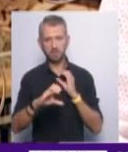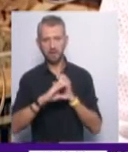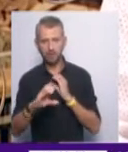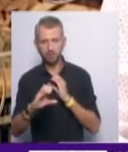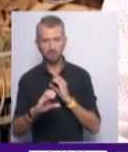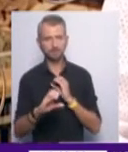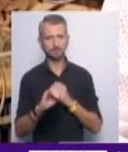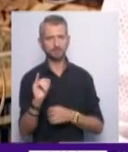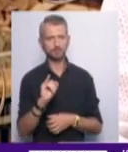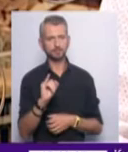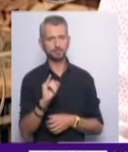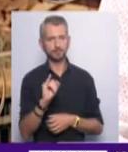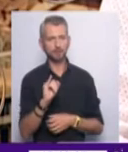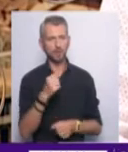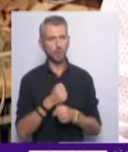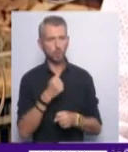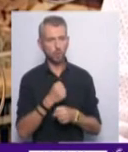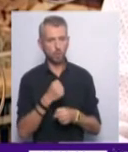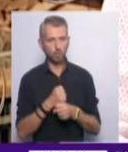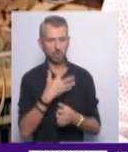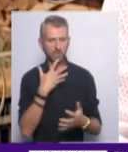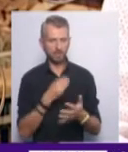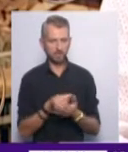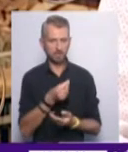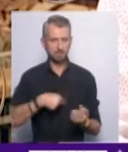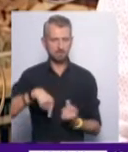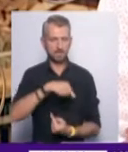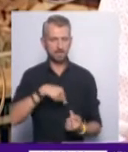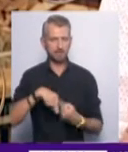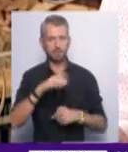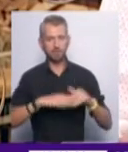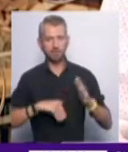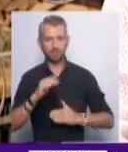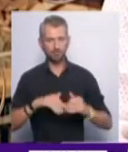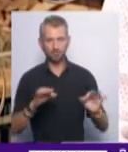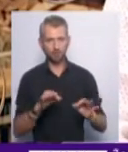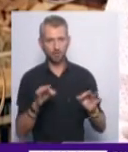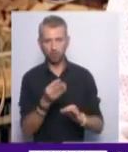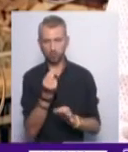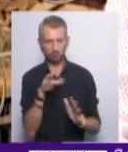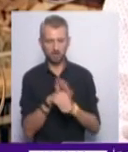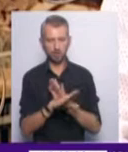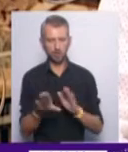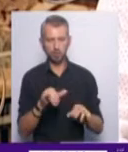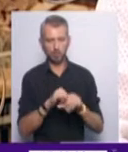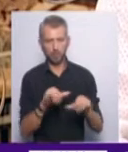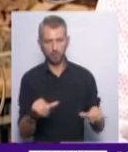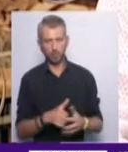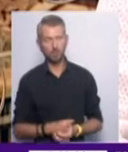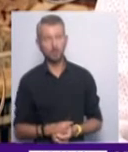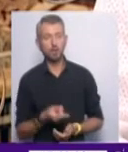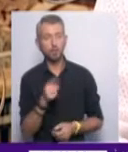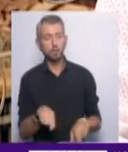і роблять свій власний бізнес, практично нічого не вкладаючи в розвиток. Тому